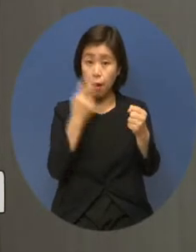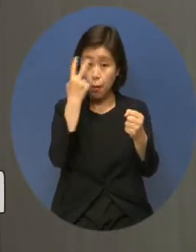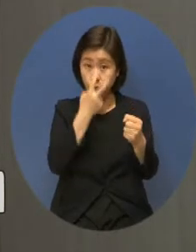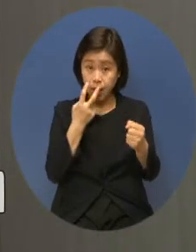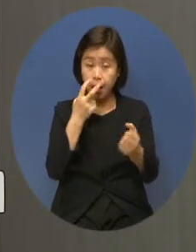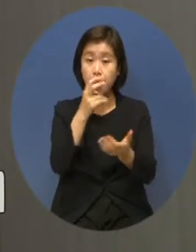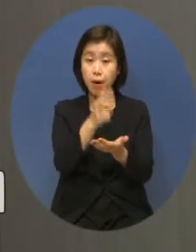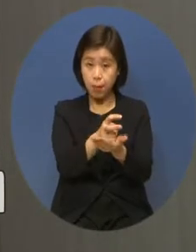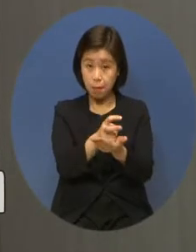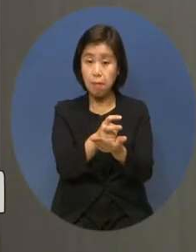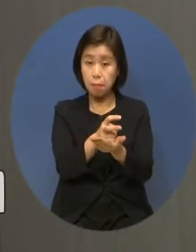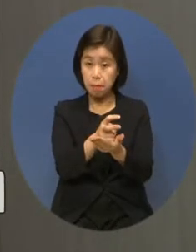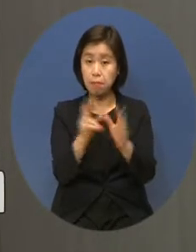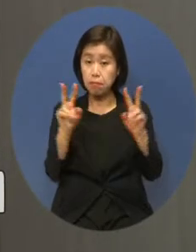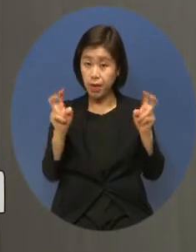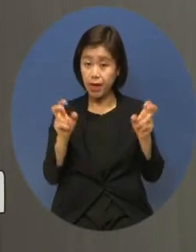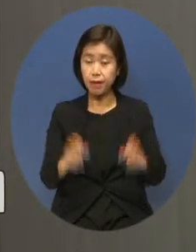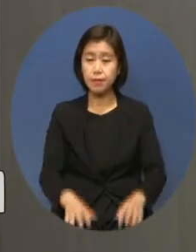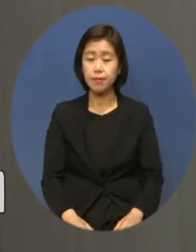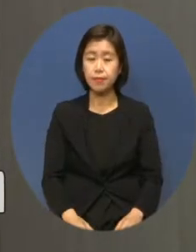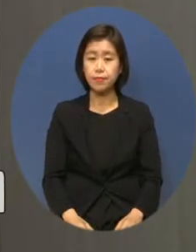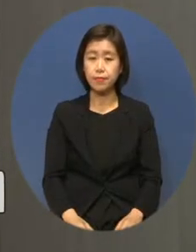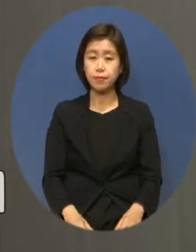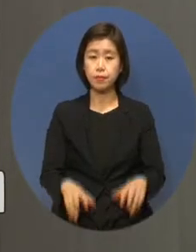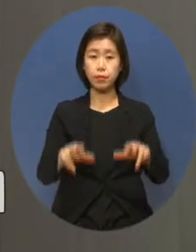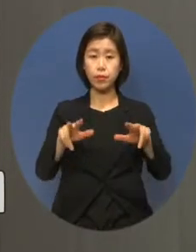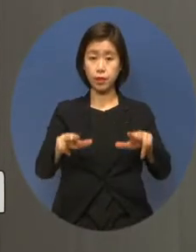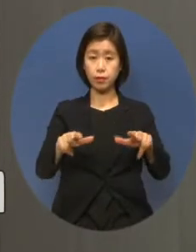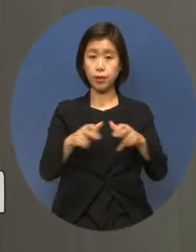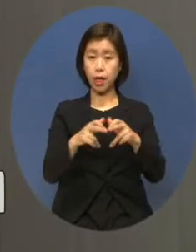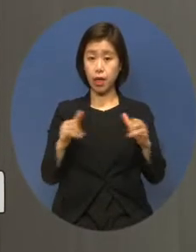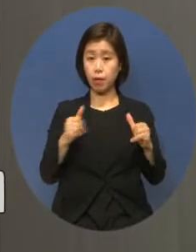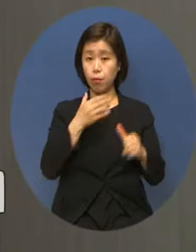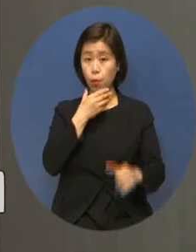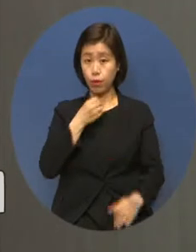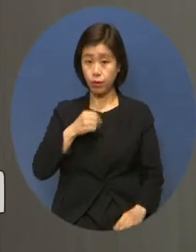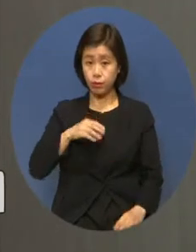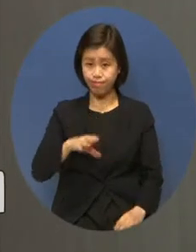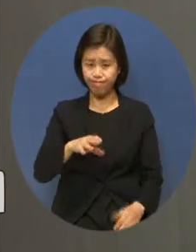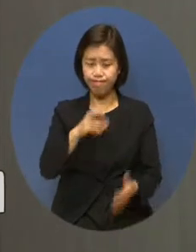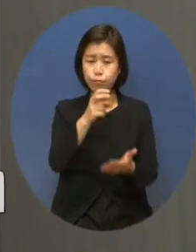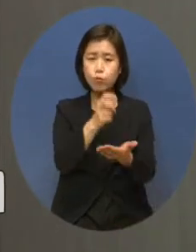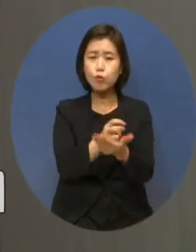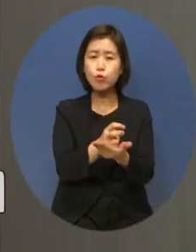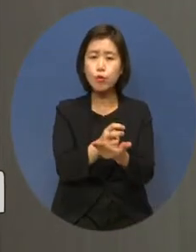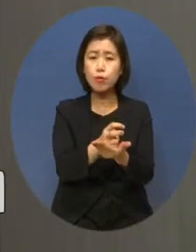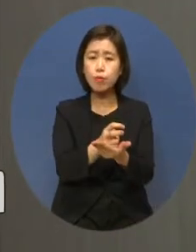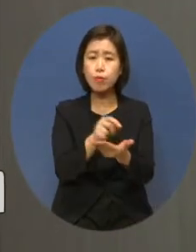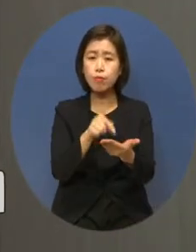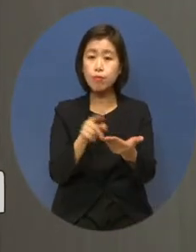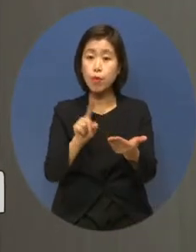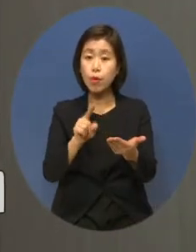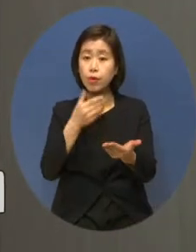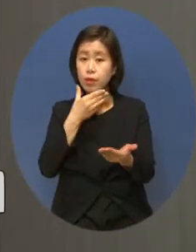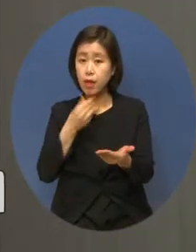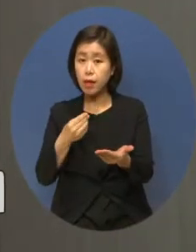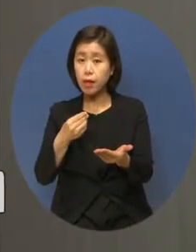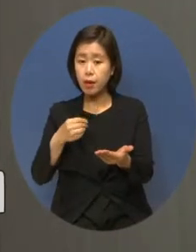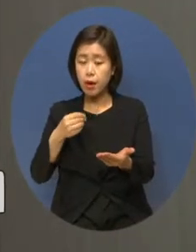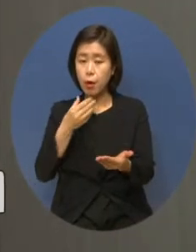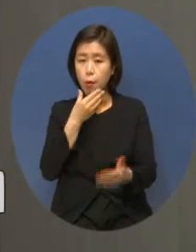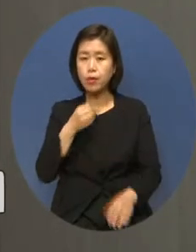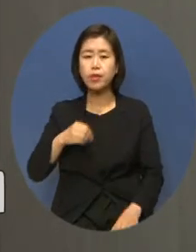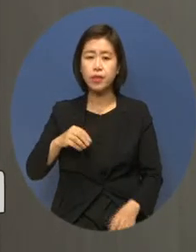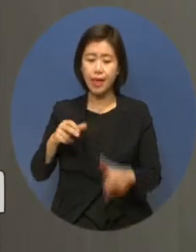장애인 권리보장법. 네. 그러니까 지금 장애인복지를 규정하고 있는 법은 장애인복지법인데요. 이